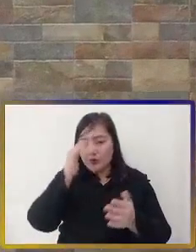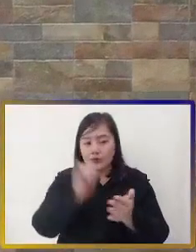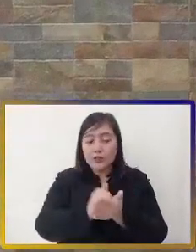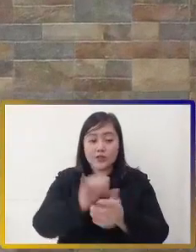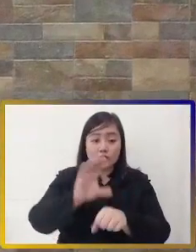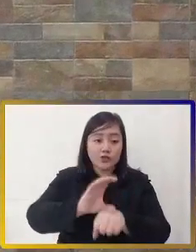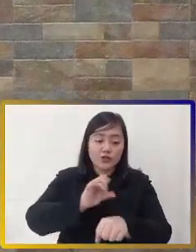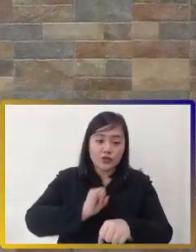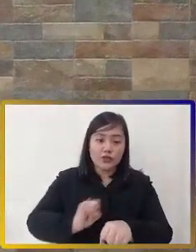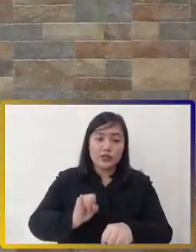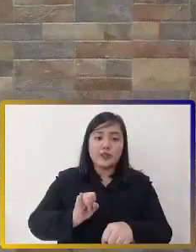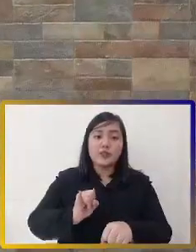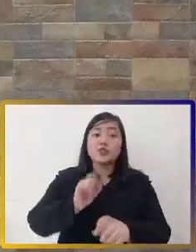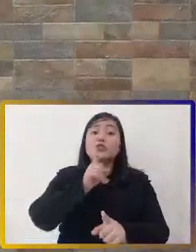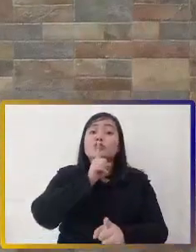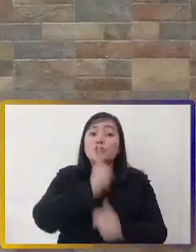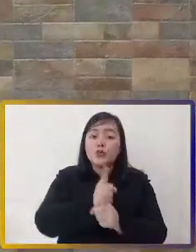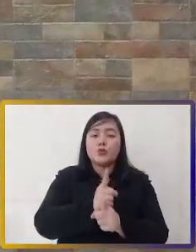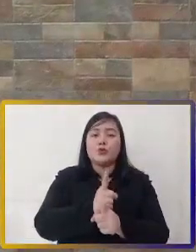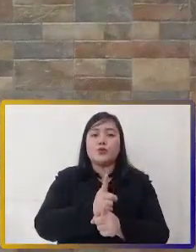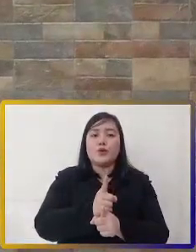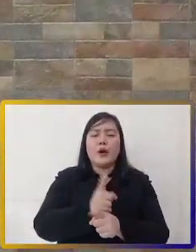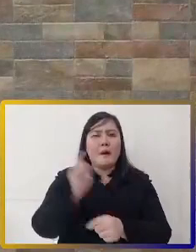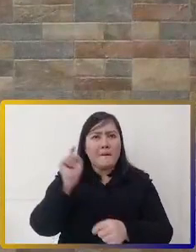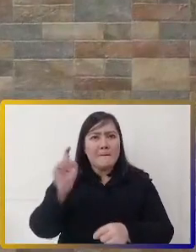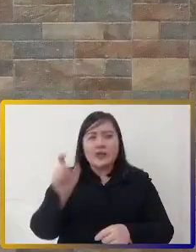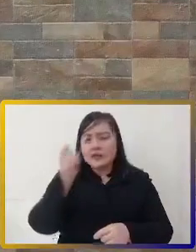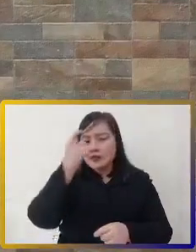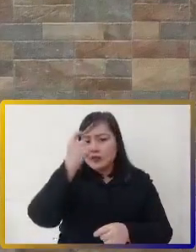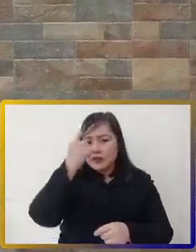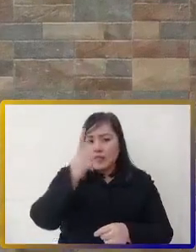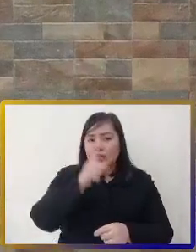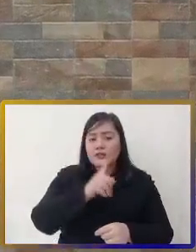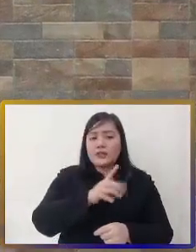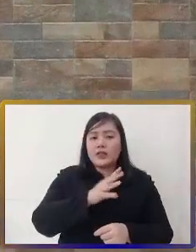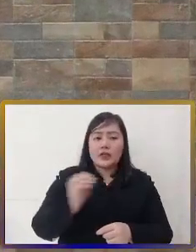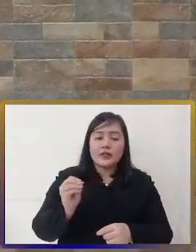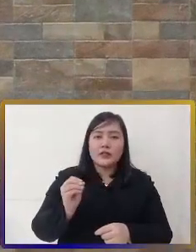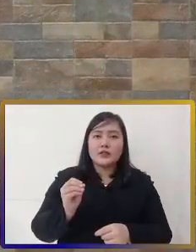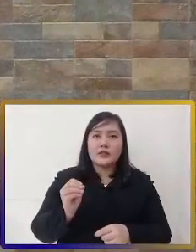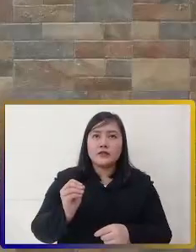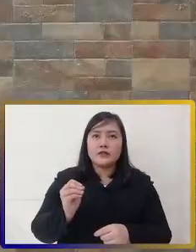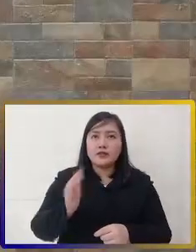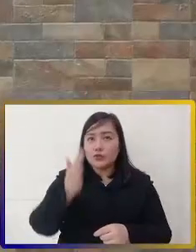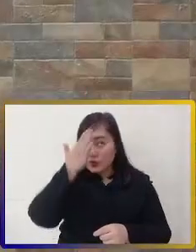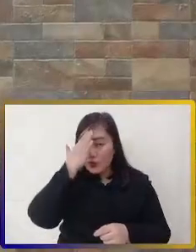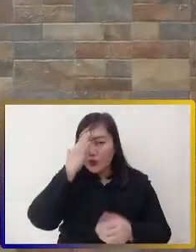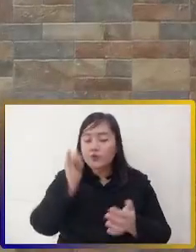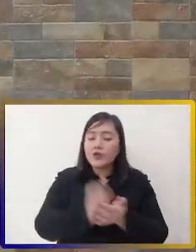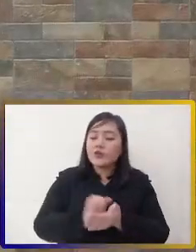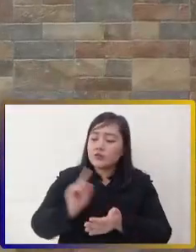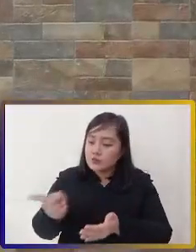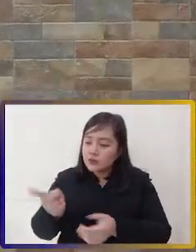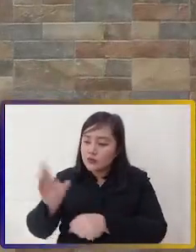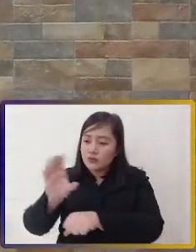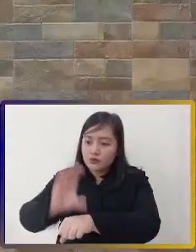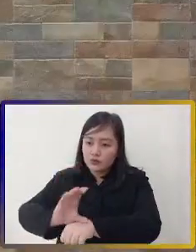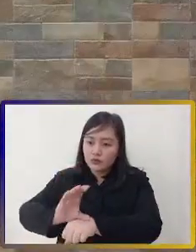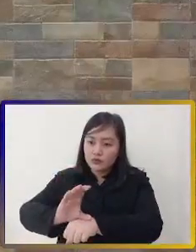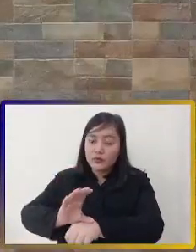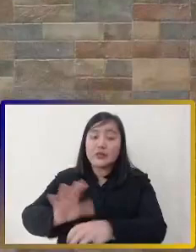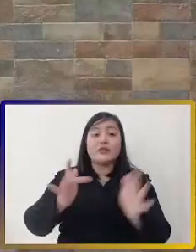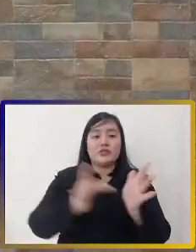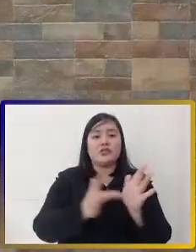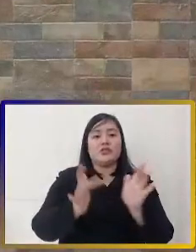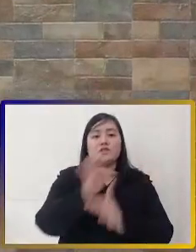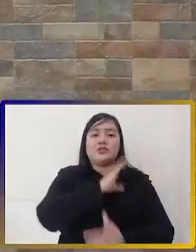You see, kailangan makita po natin at maging maliwanag na yung simbahan na yan, mismo ang Panginoong Jesucristo